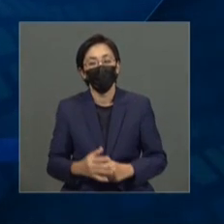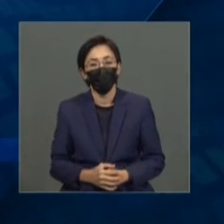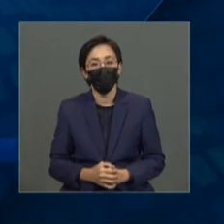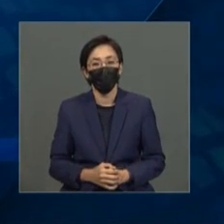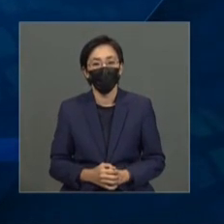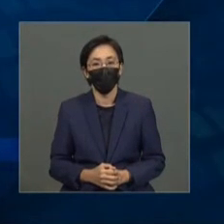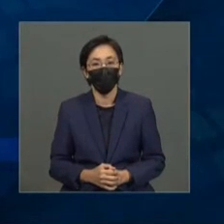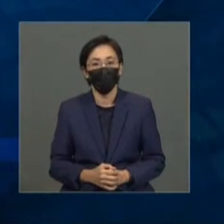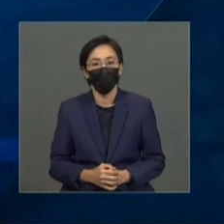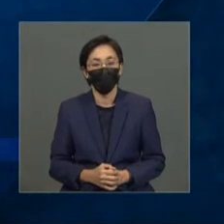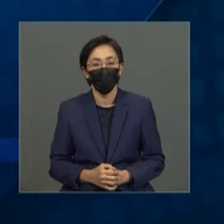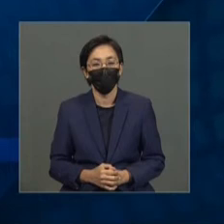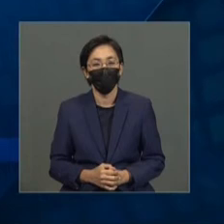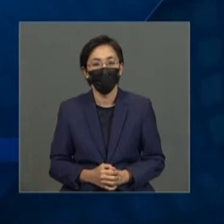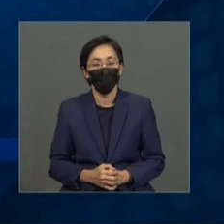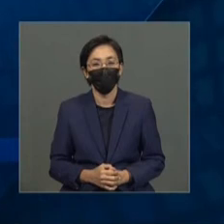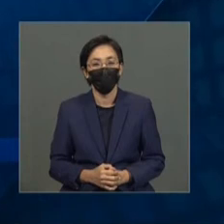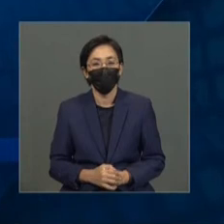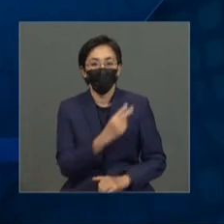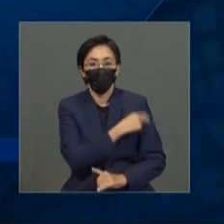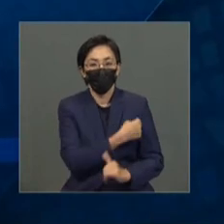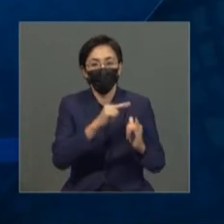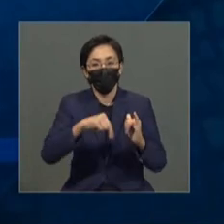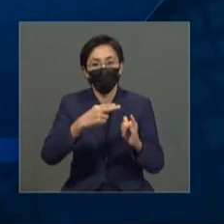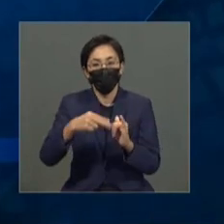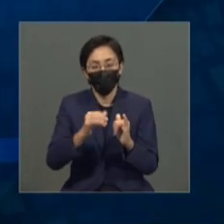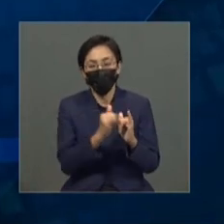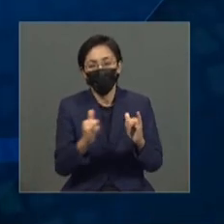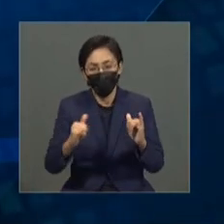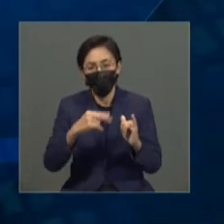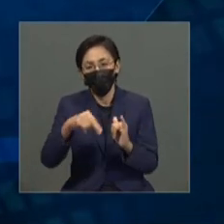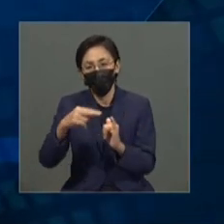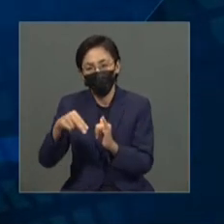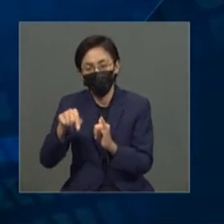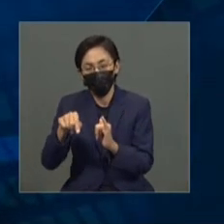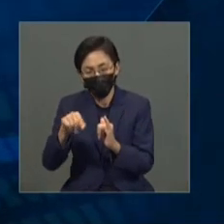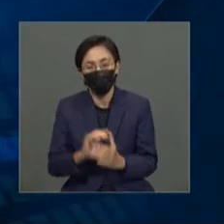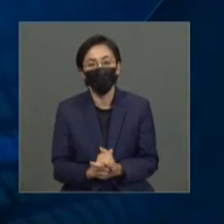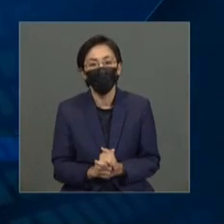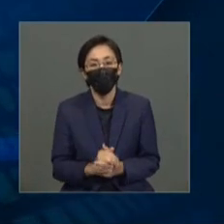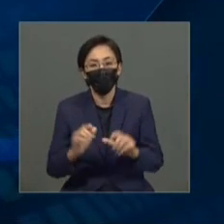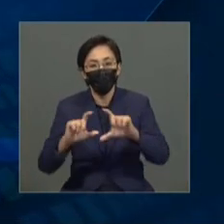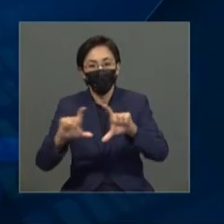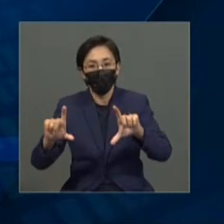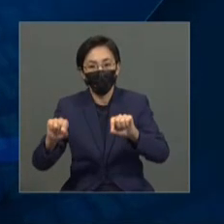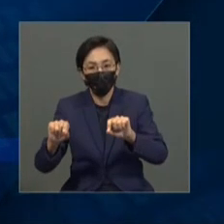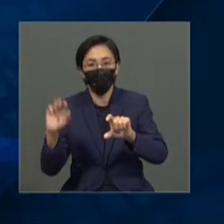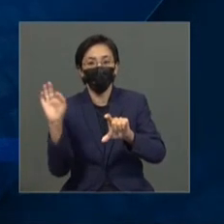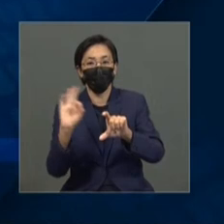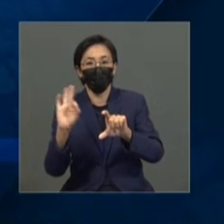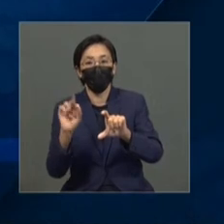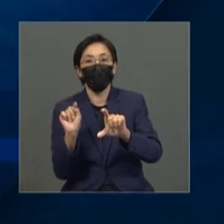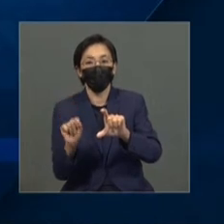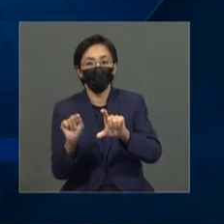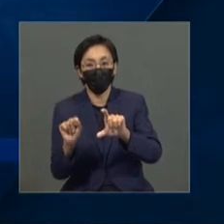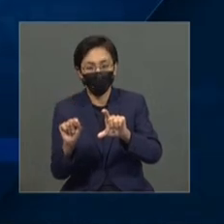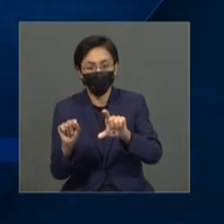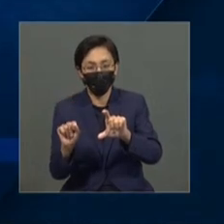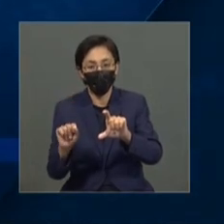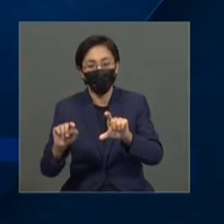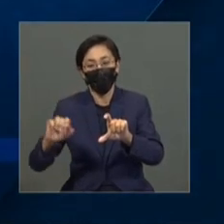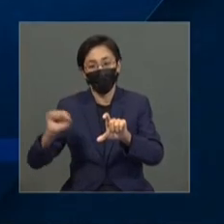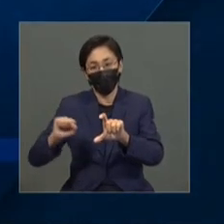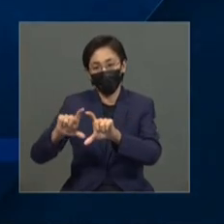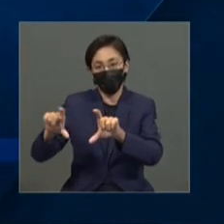ะแล้วก็ยังมีผู้ที่ยังรับการรักษาในโรงพยาบาลระบายให้เห็นเป็นกล่องสีฟ้านะคะด้านล่างขว